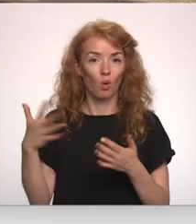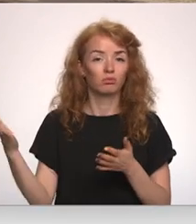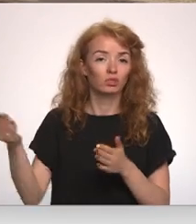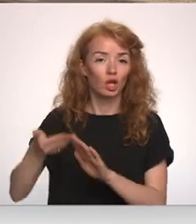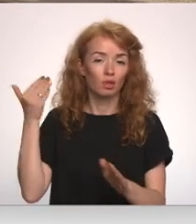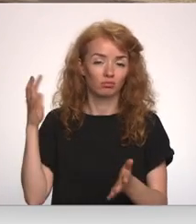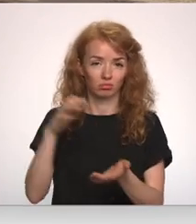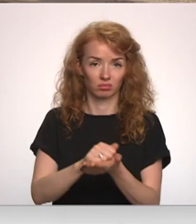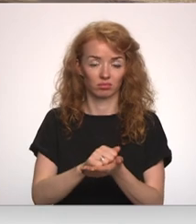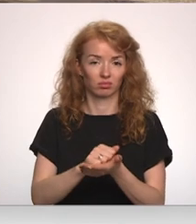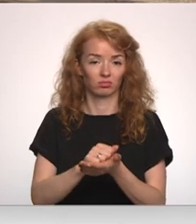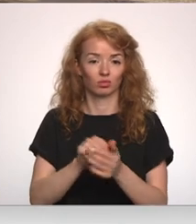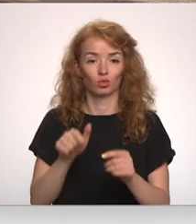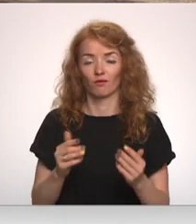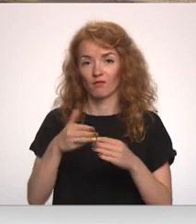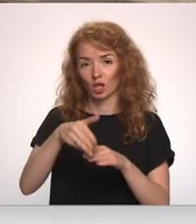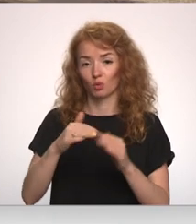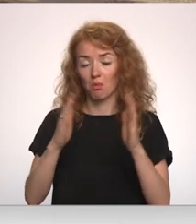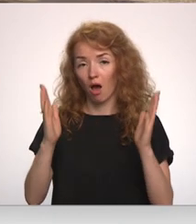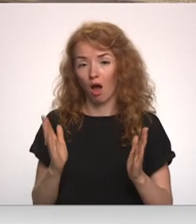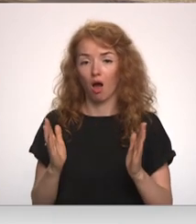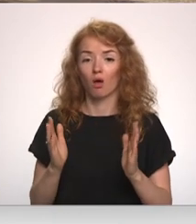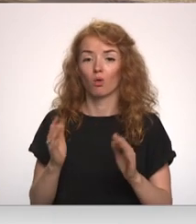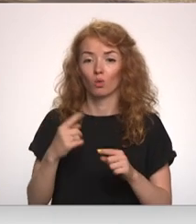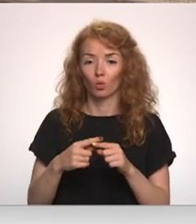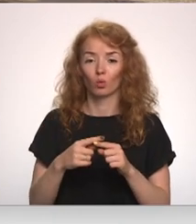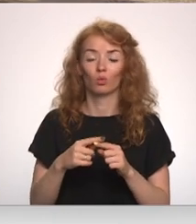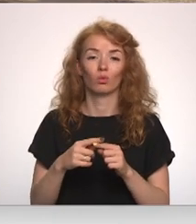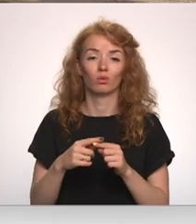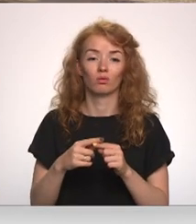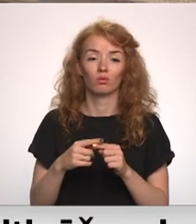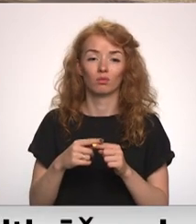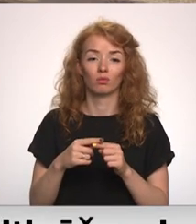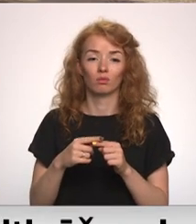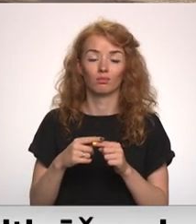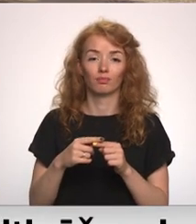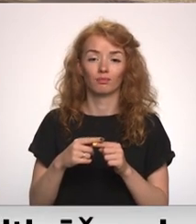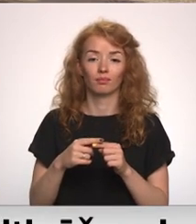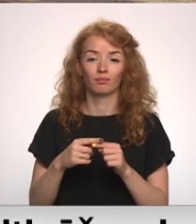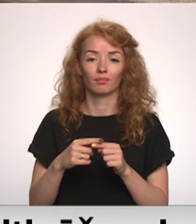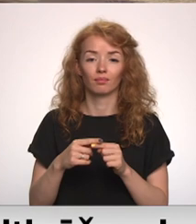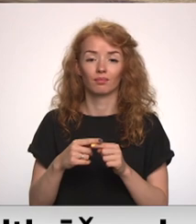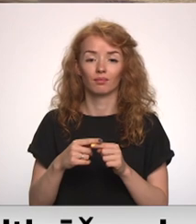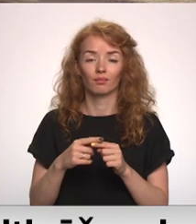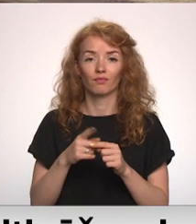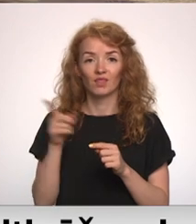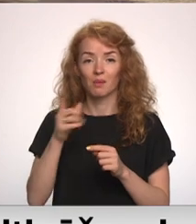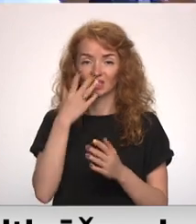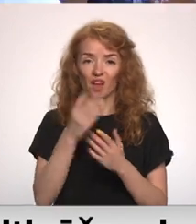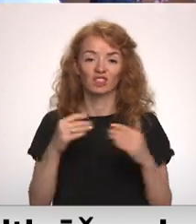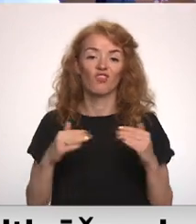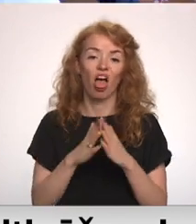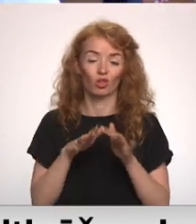rezervieši, naktsmītnis, un tas ir ākas, un visur tos savu svinību